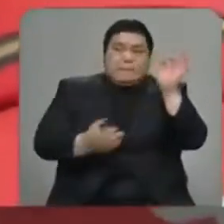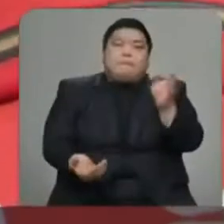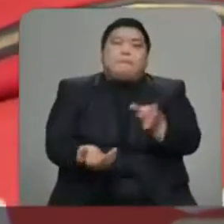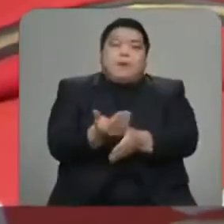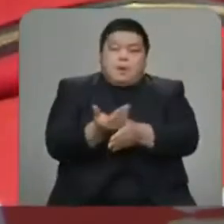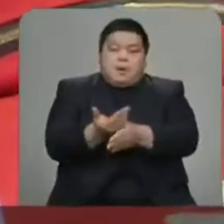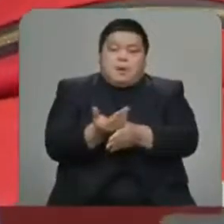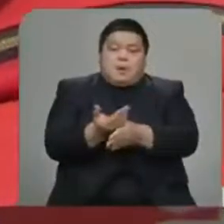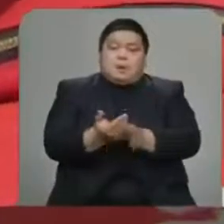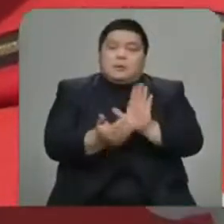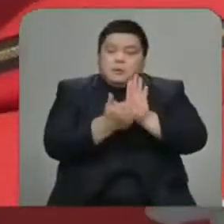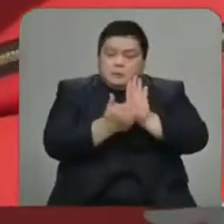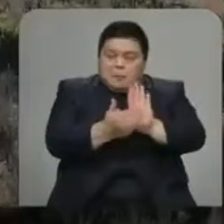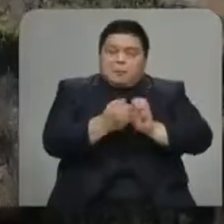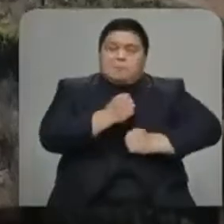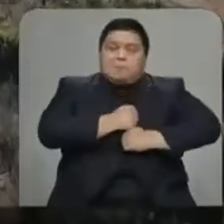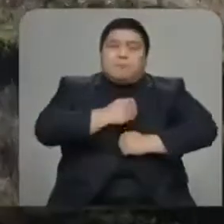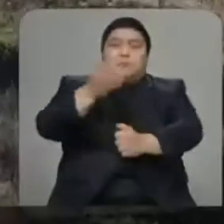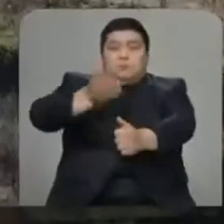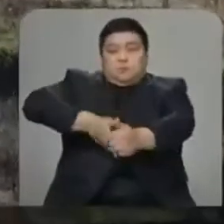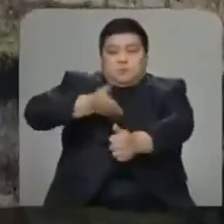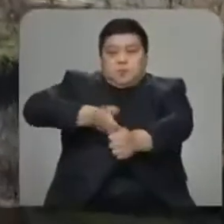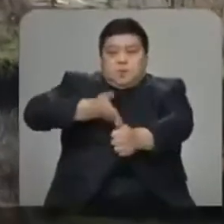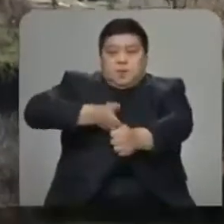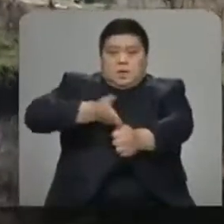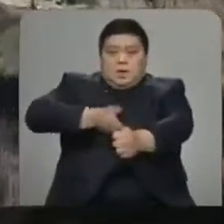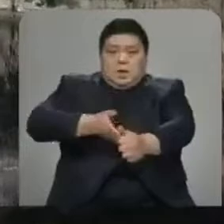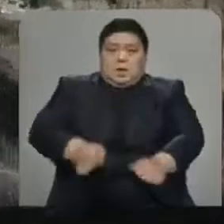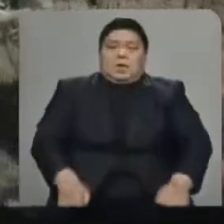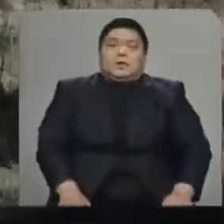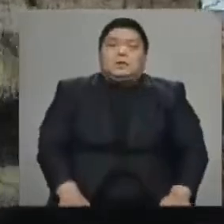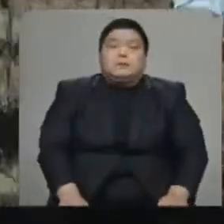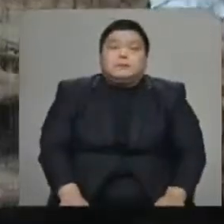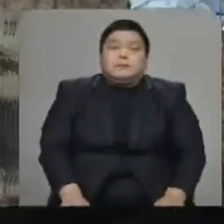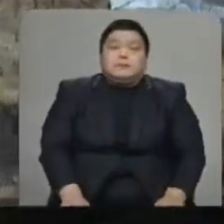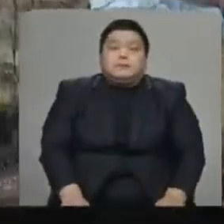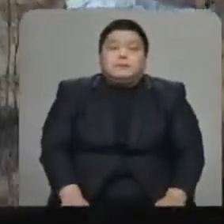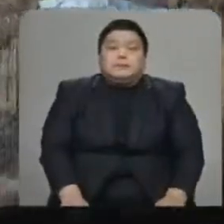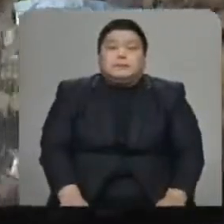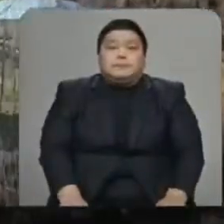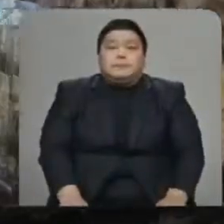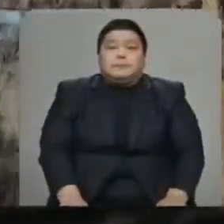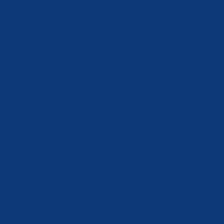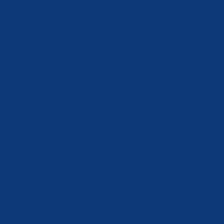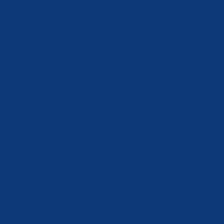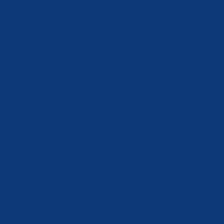산불 예방을 위한 각별한 주의를 당부했습니다. KBS 뉴스 정상빈입니다.